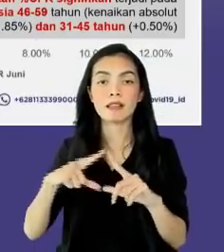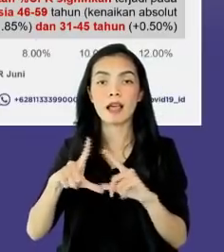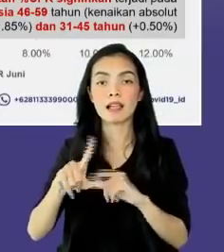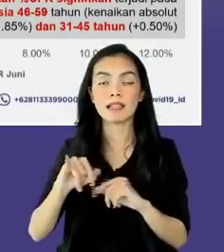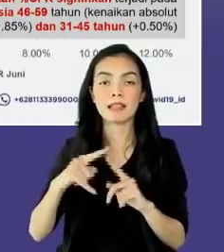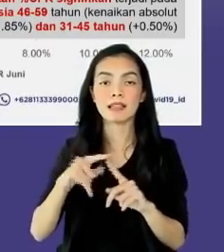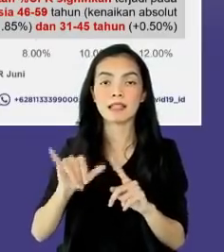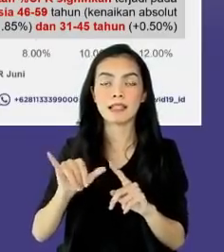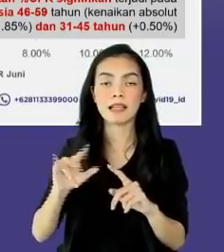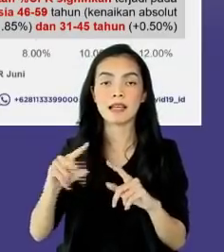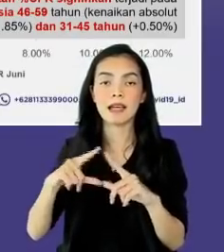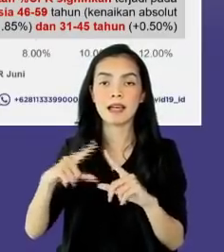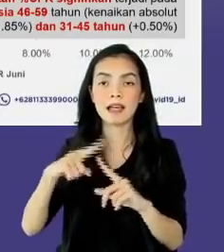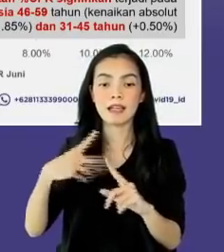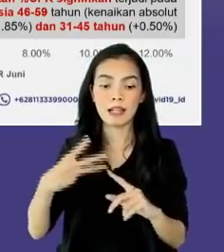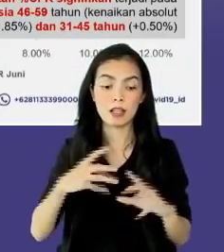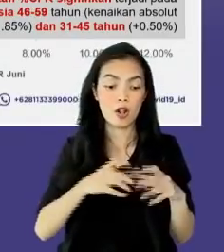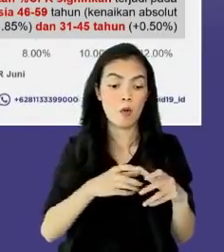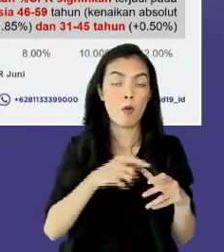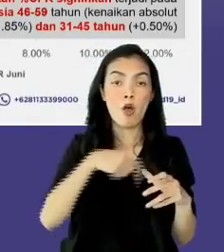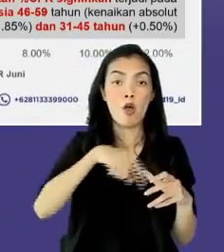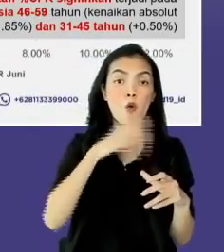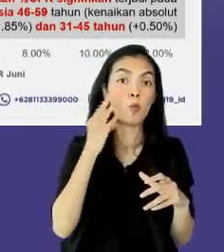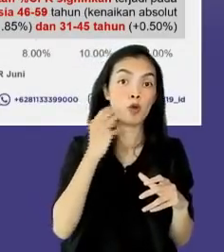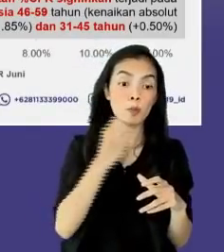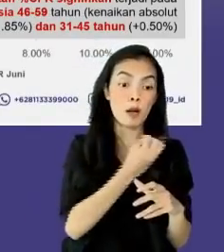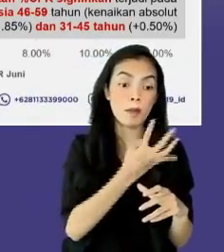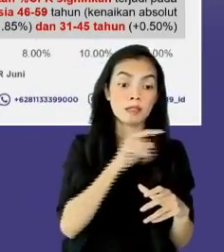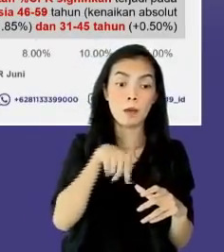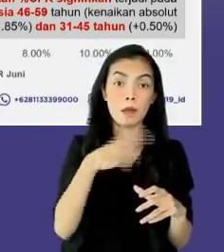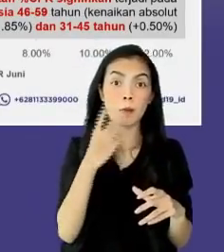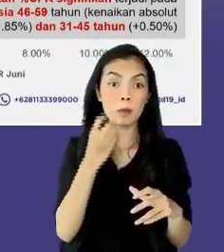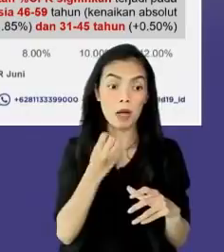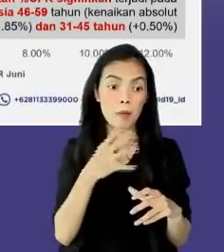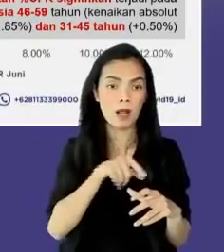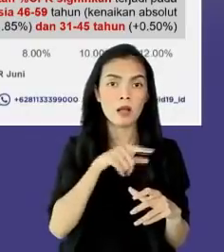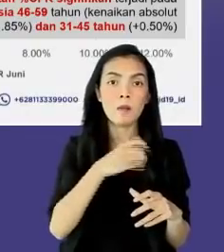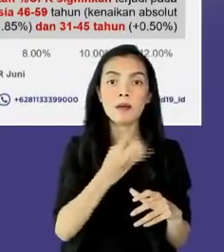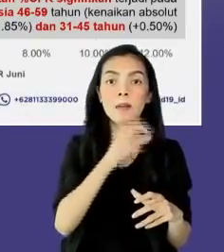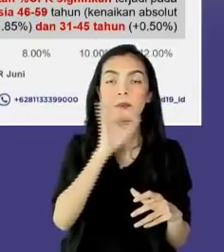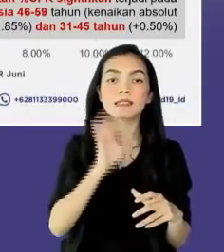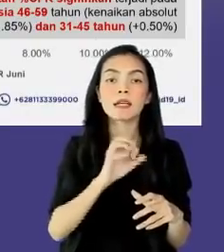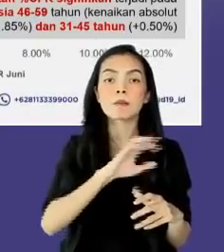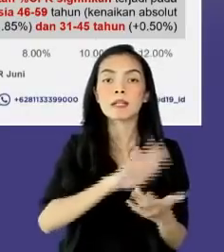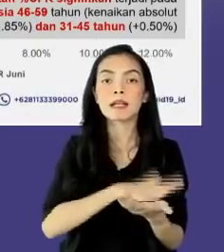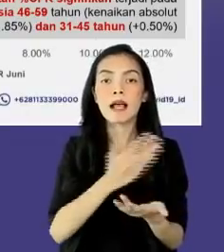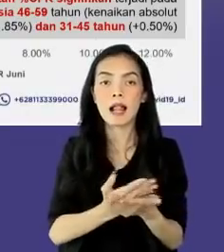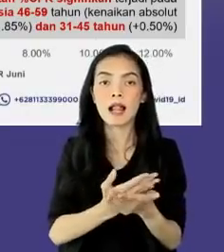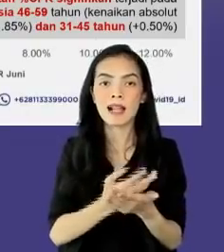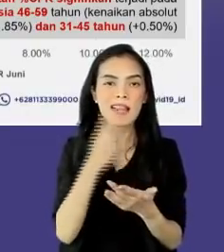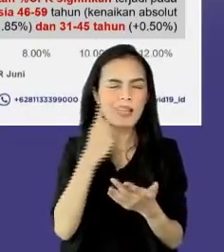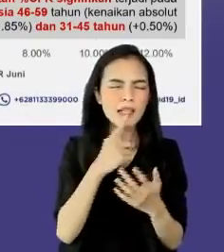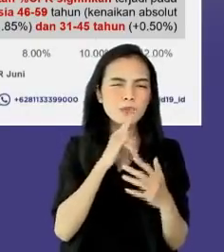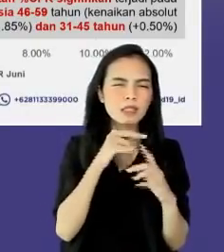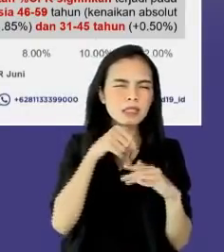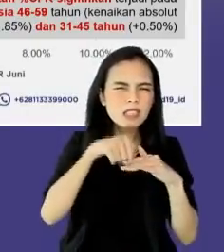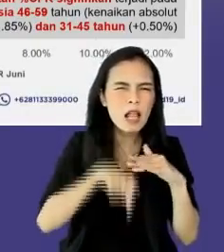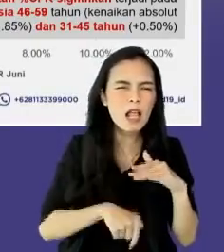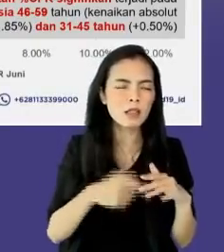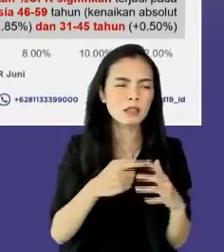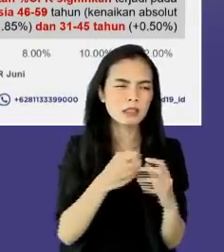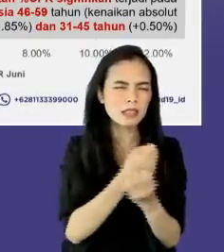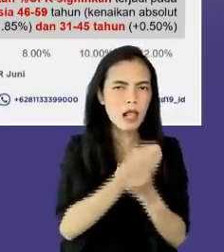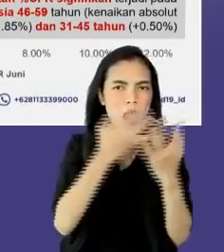tersebut yang terinfeksi berapa persen sih yang meninggal kan gitu bahasanya. Jadi ini lebih precise apakah benar naik atau enggak untuk mendukung